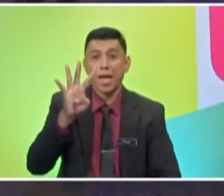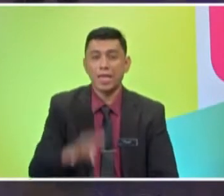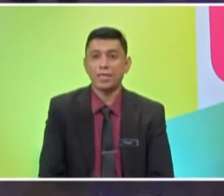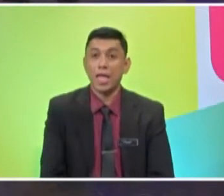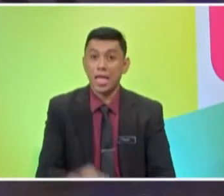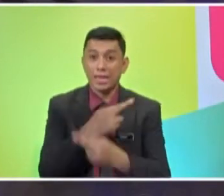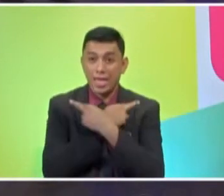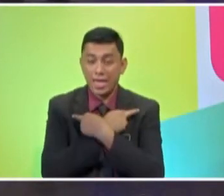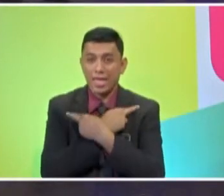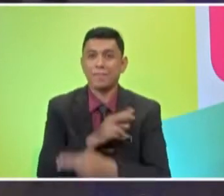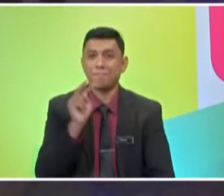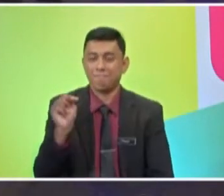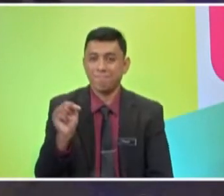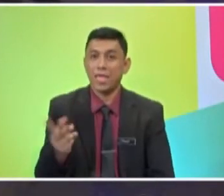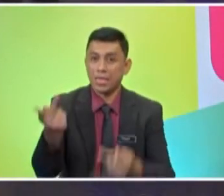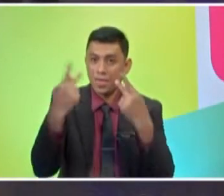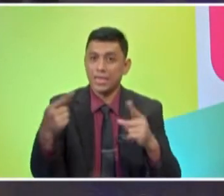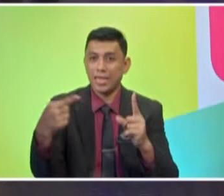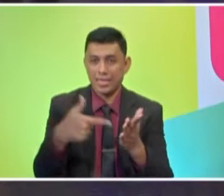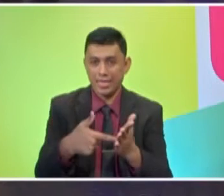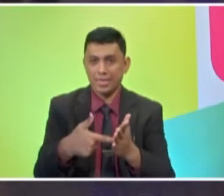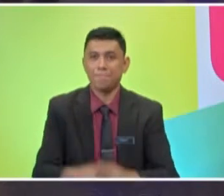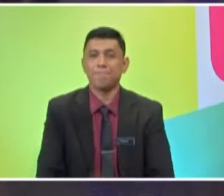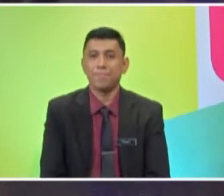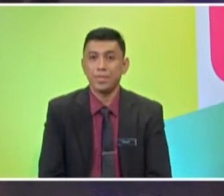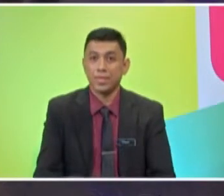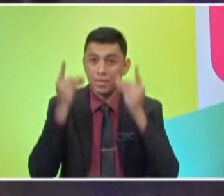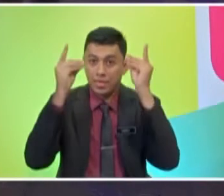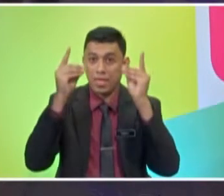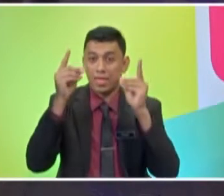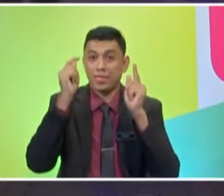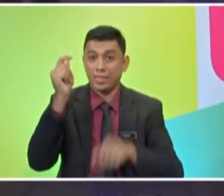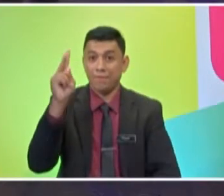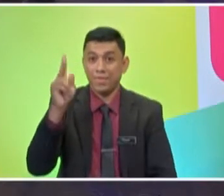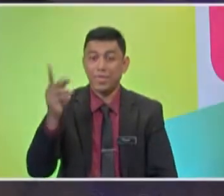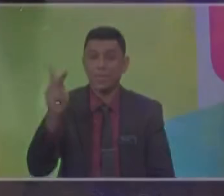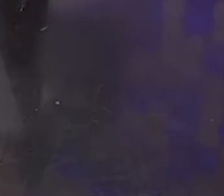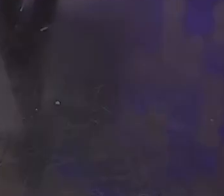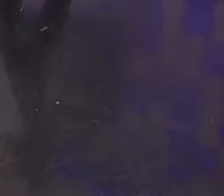rehat seketika. Kita kembali selepas ini. Okey? Didik TV, KPM.